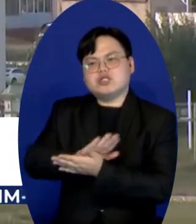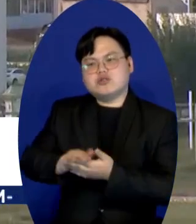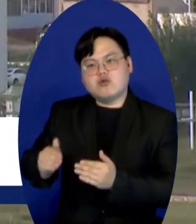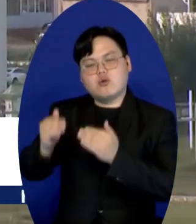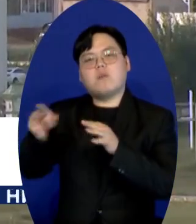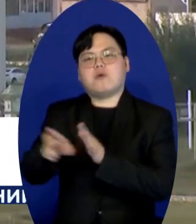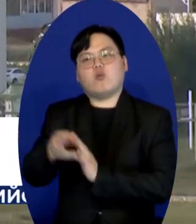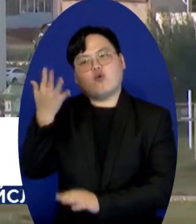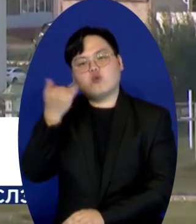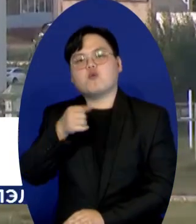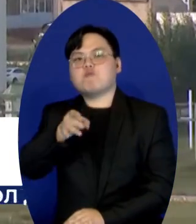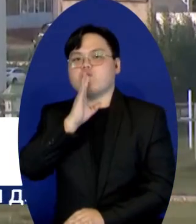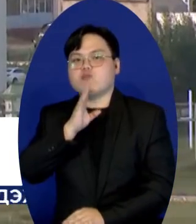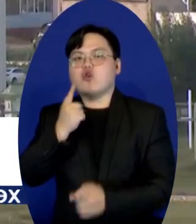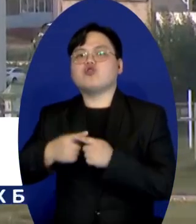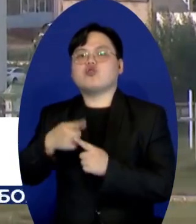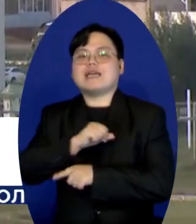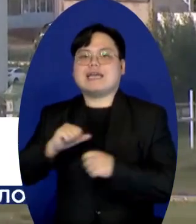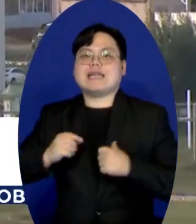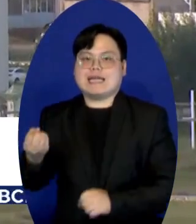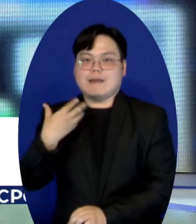ойрхон байна гэж орон нутгийн иргэд ярьж байлаа.